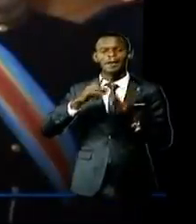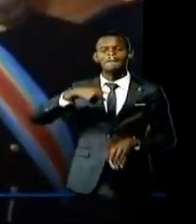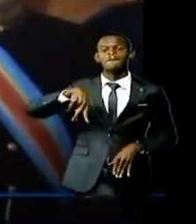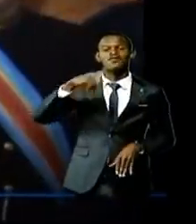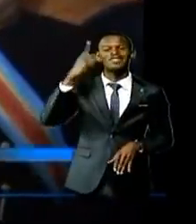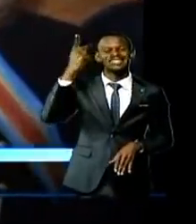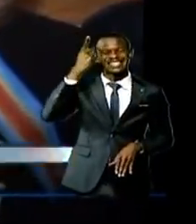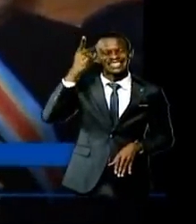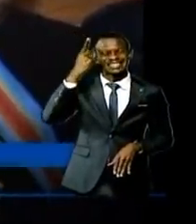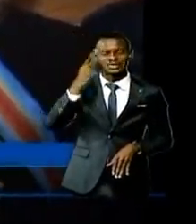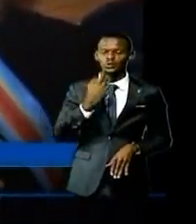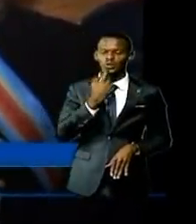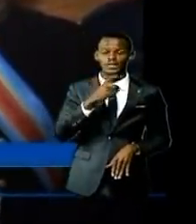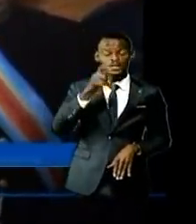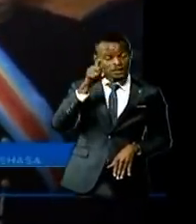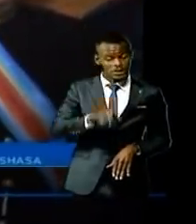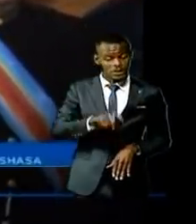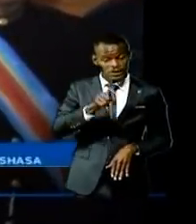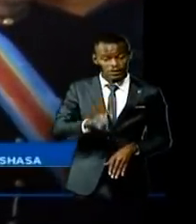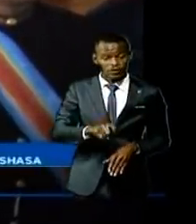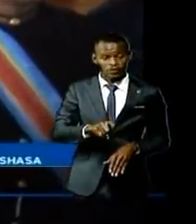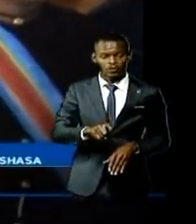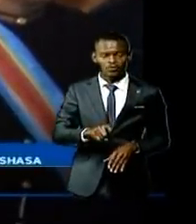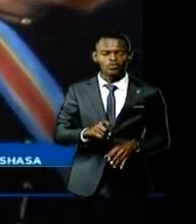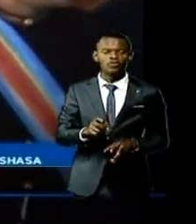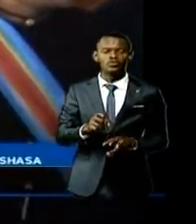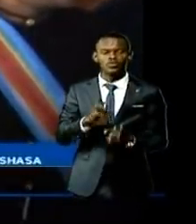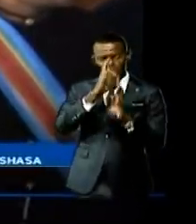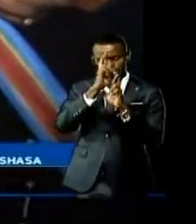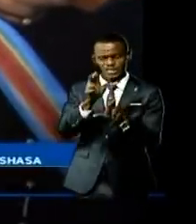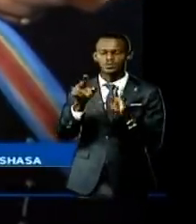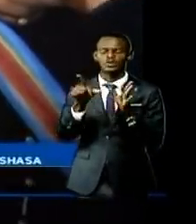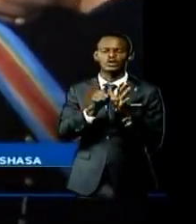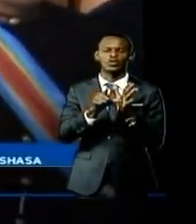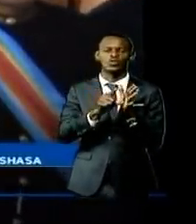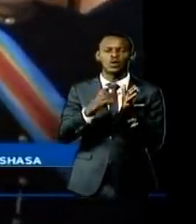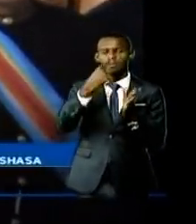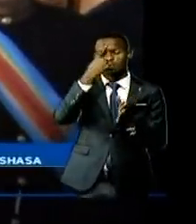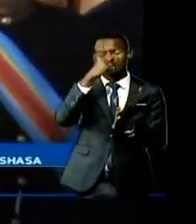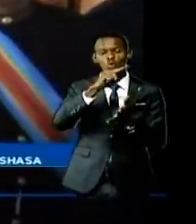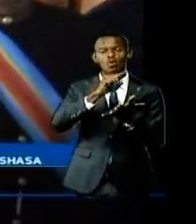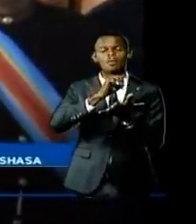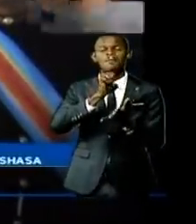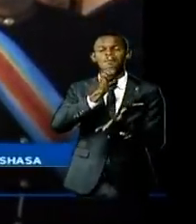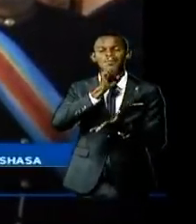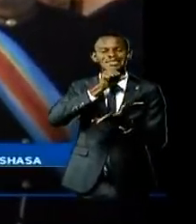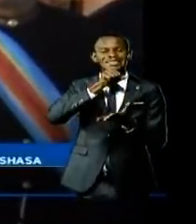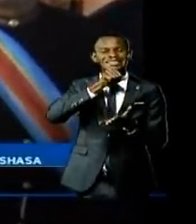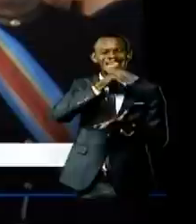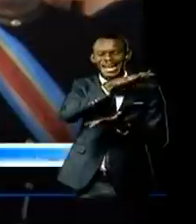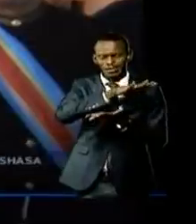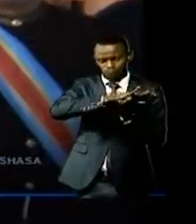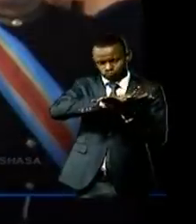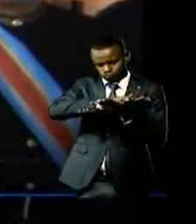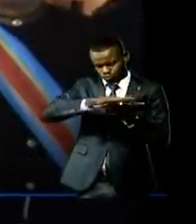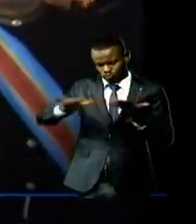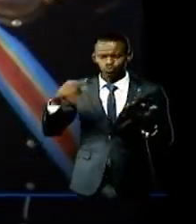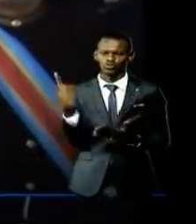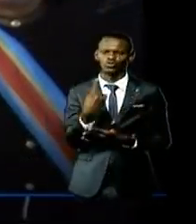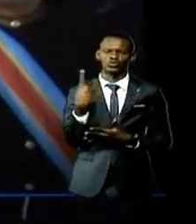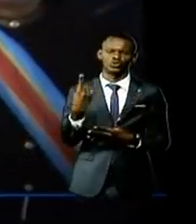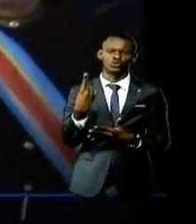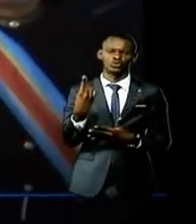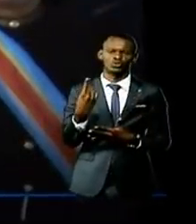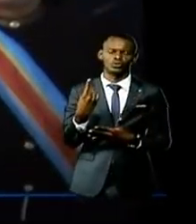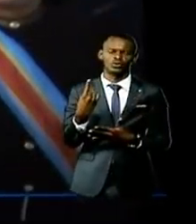instructions, c'est-à-dire l'évacuation des grandes artères, le rétablissement de l'autorité de l'État, et une fois pour toutes, qu'on arrête à chaque fois de revenir sur ce qui a